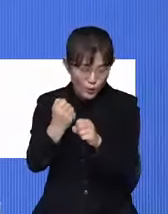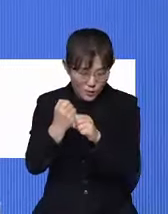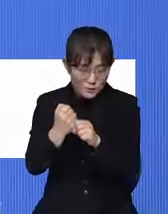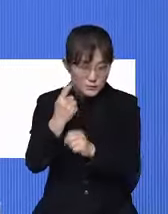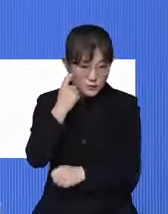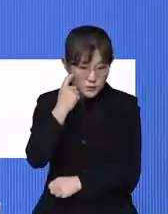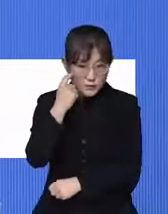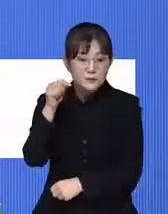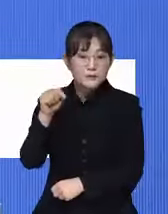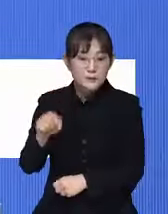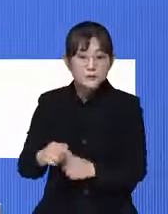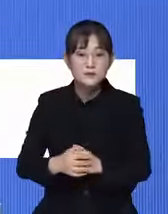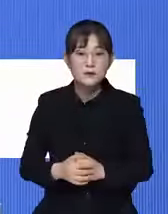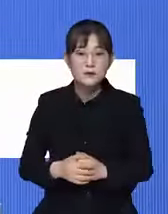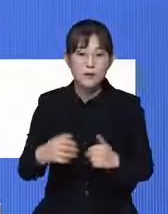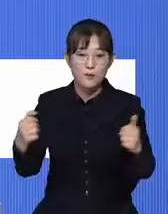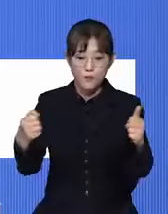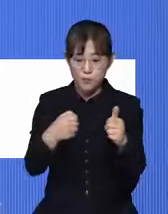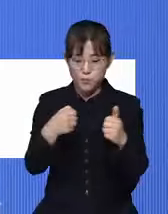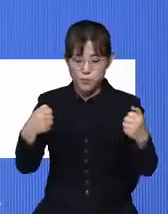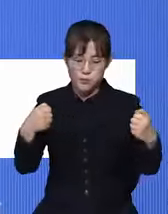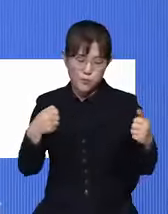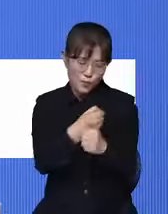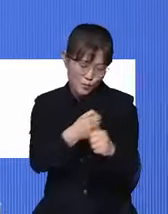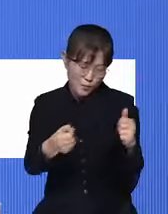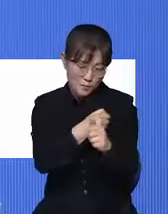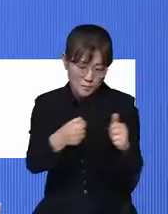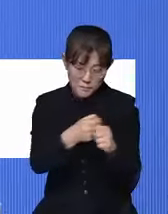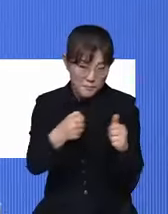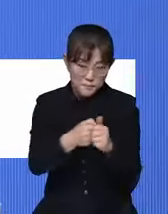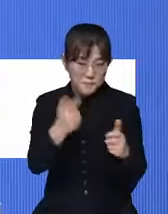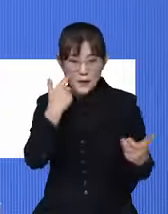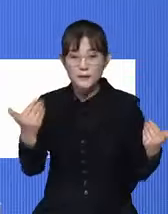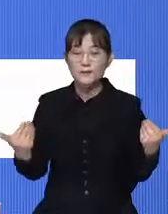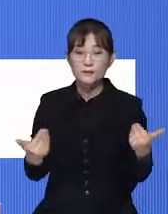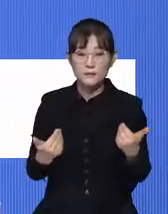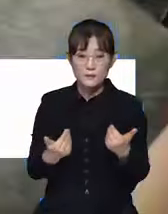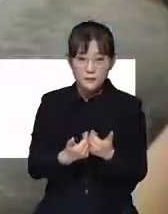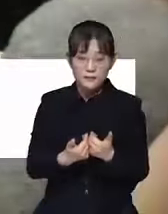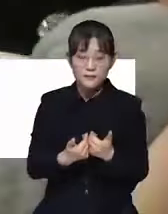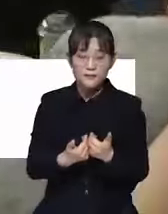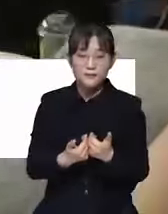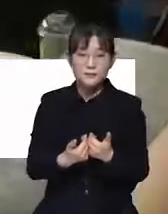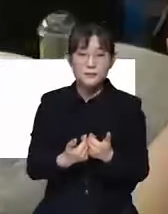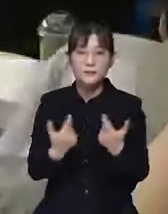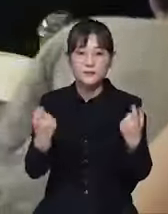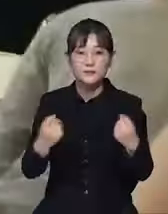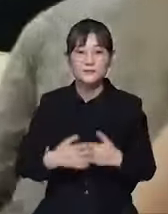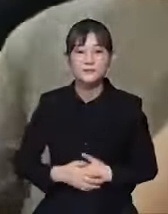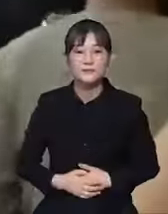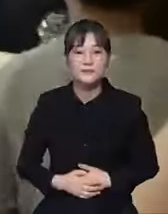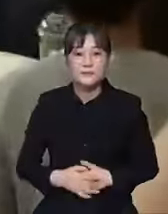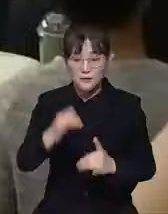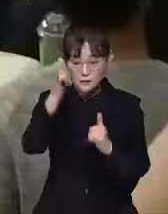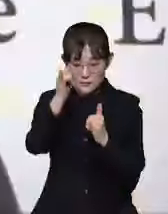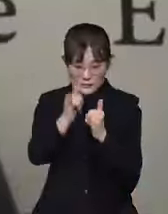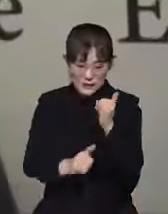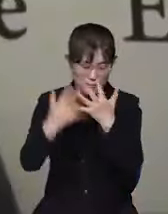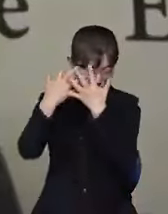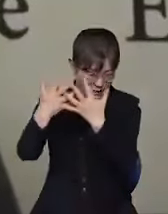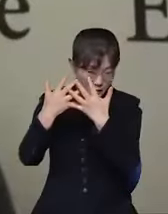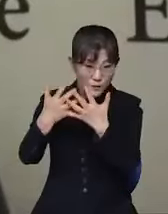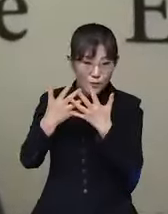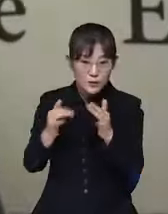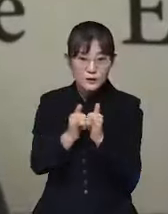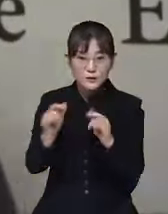자체는 폭력의 반대편에 겠다는 어떤 맹이기도 한 것 같아요 역사적 트라우마와